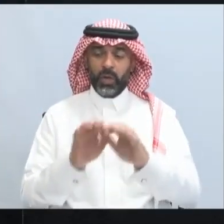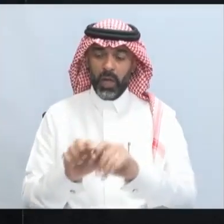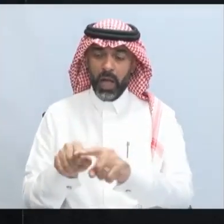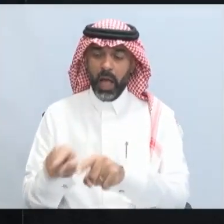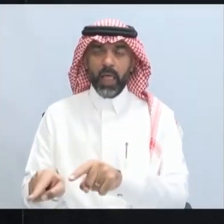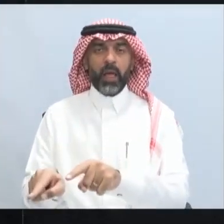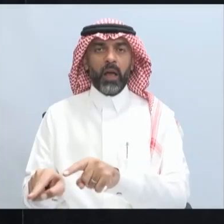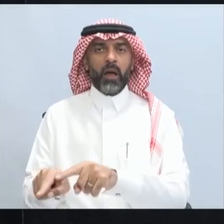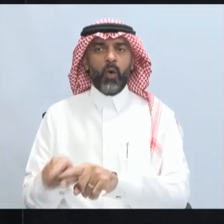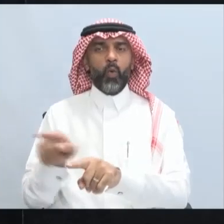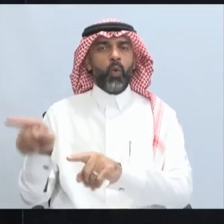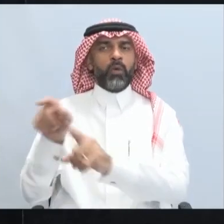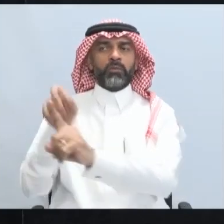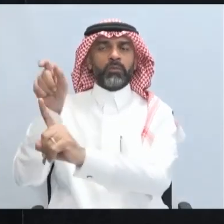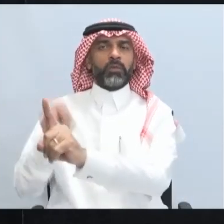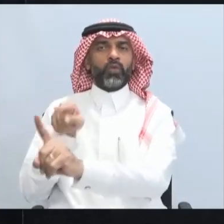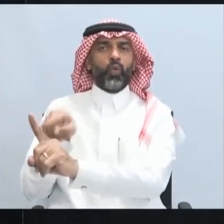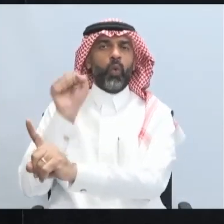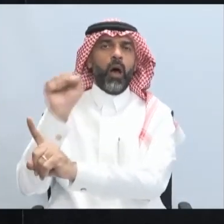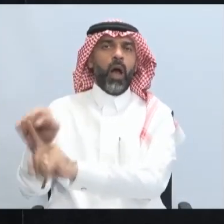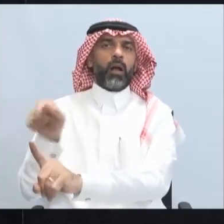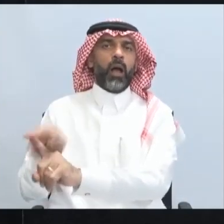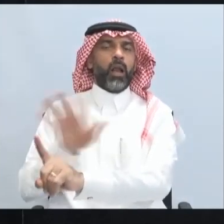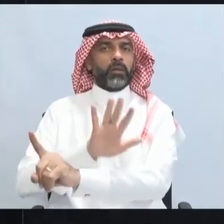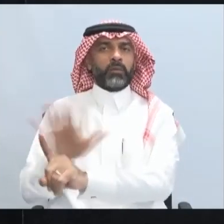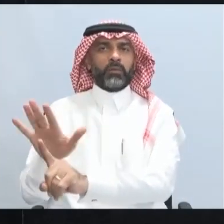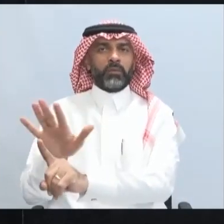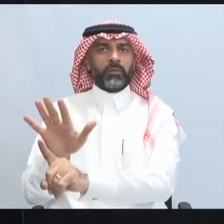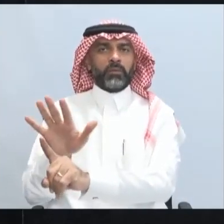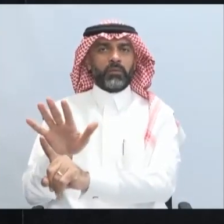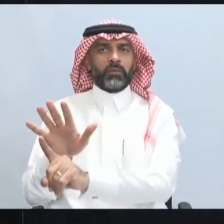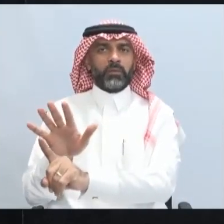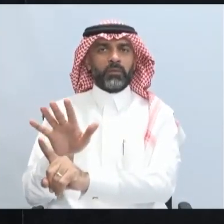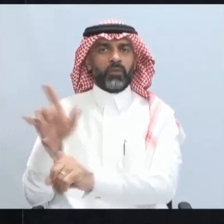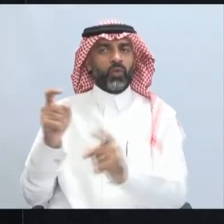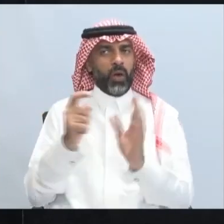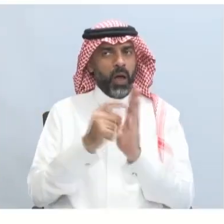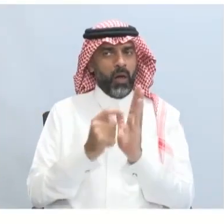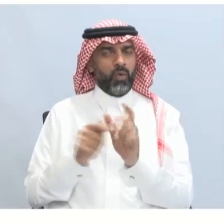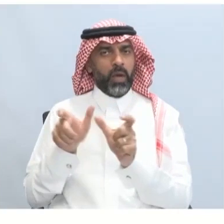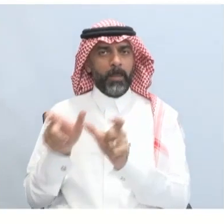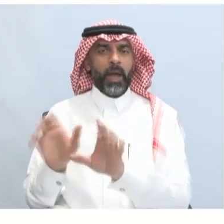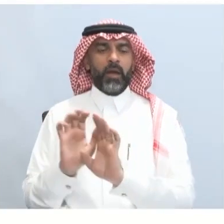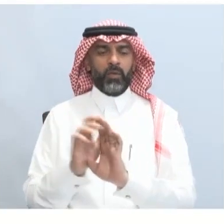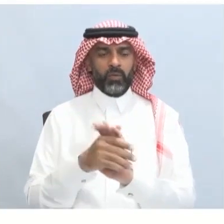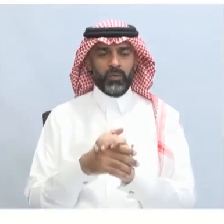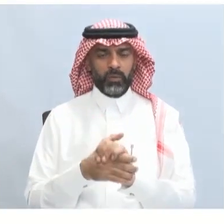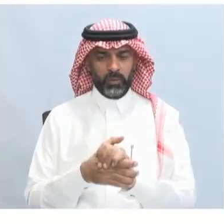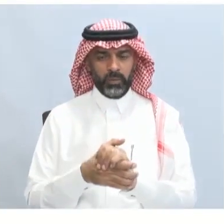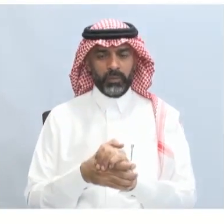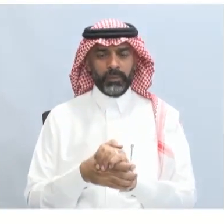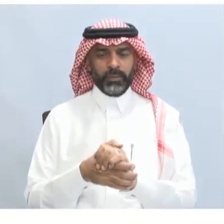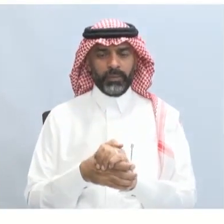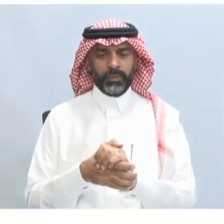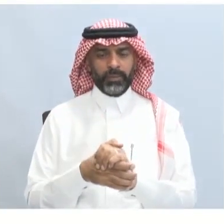نسبه ذلك الشيء اليه بمعنى ان هذا الشيء هل هو صاحبه هل هو الذي ابتكره